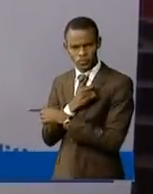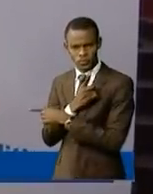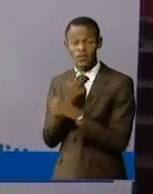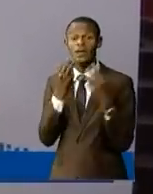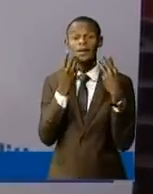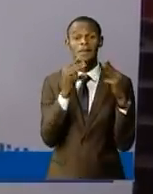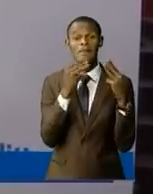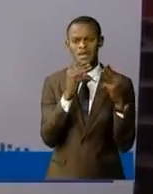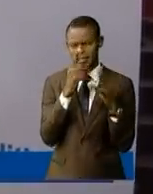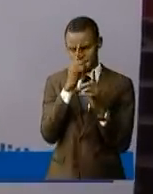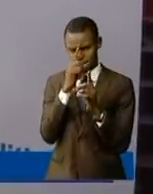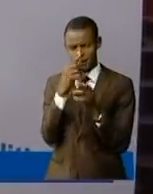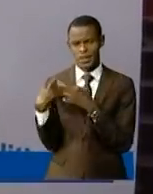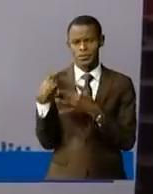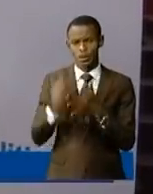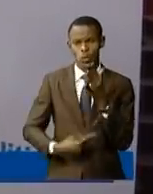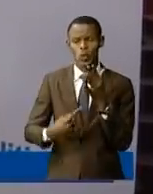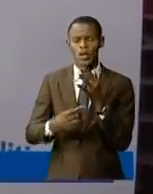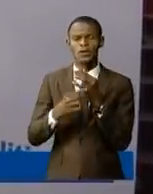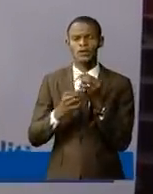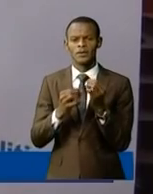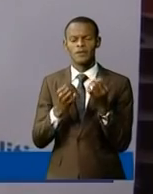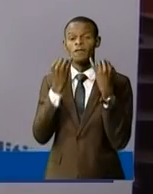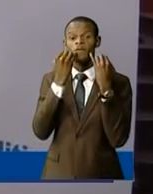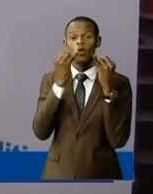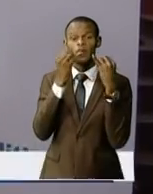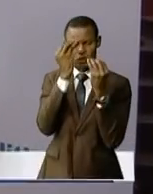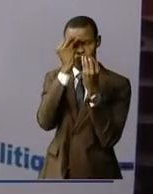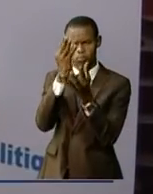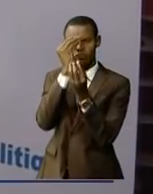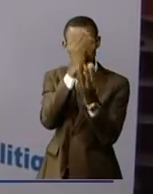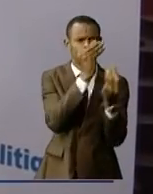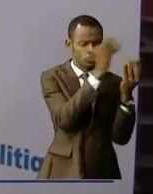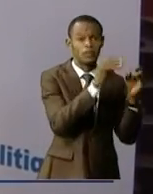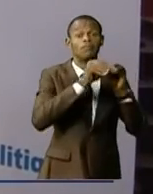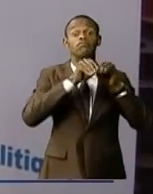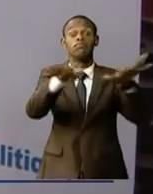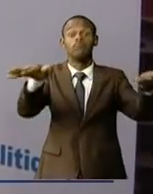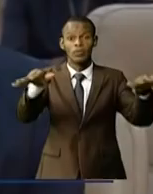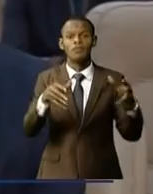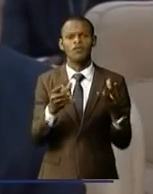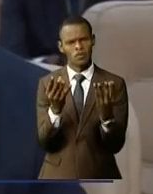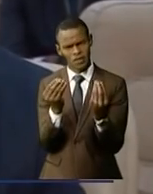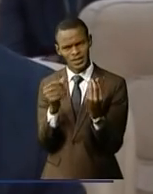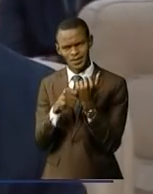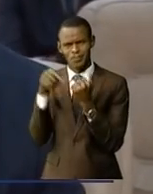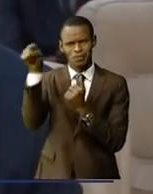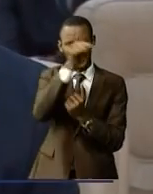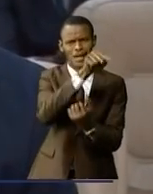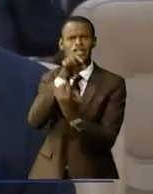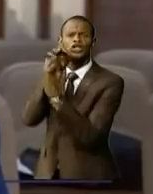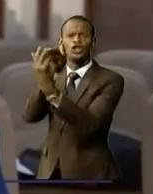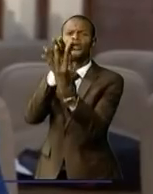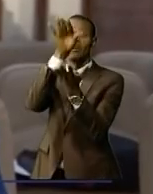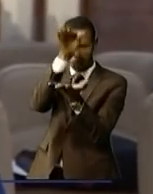l'information, sensibiliser sur ces recommandations qui favorisent la transparence et la reddition des comptes. Cette session